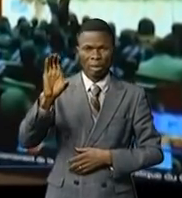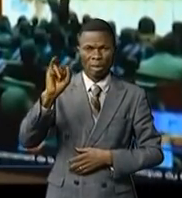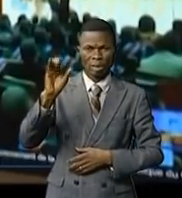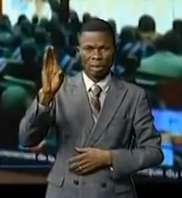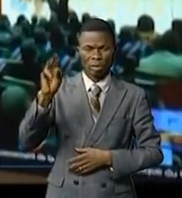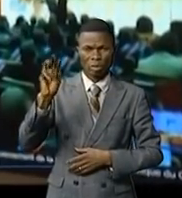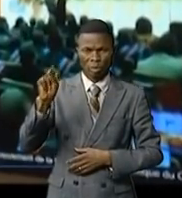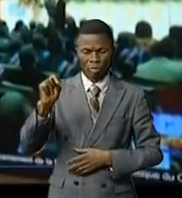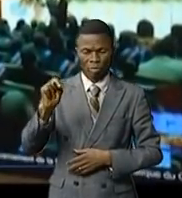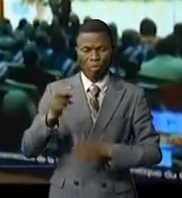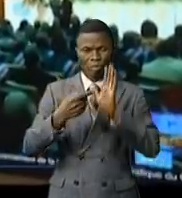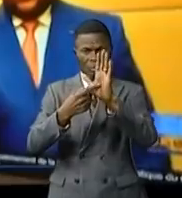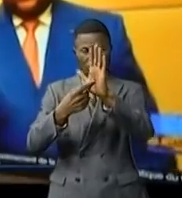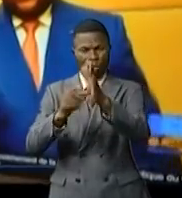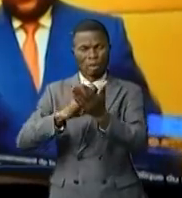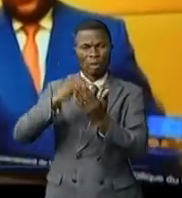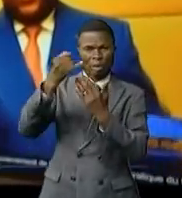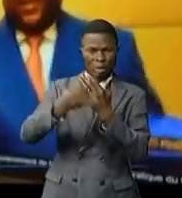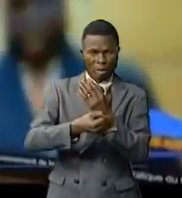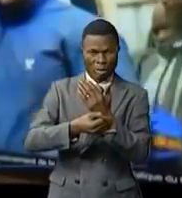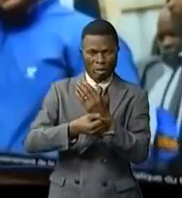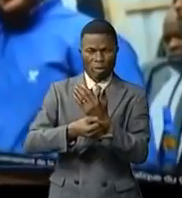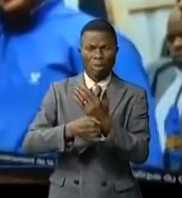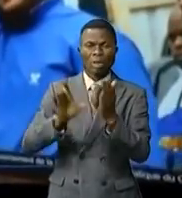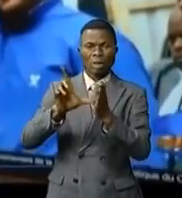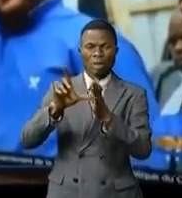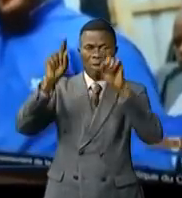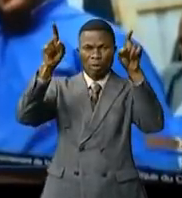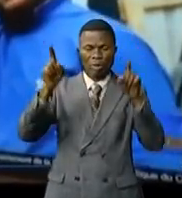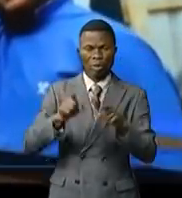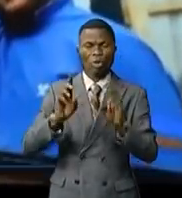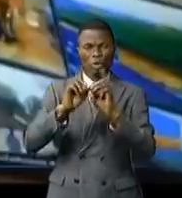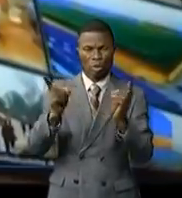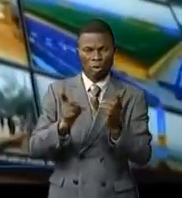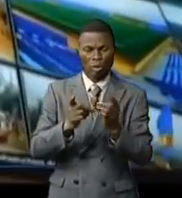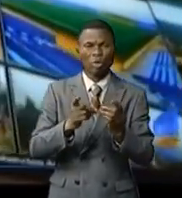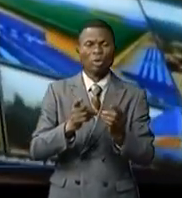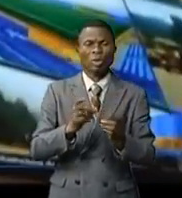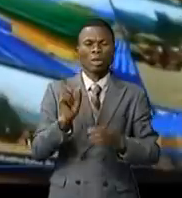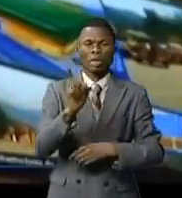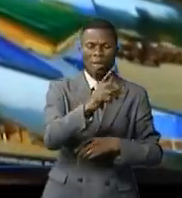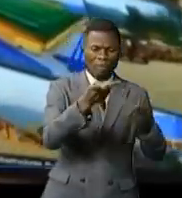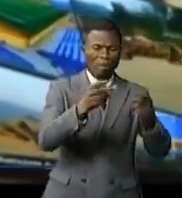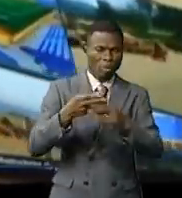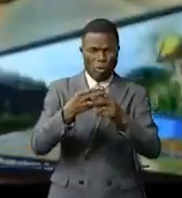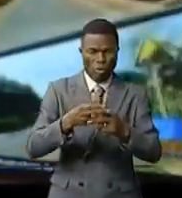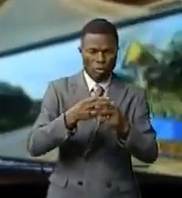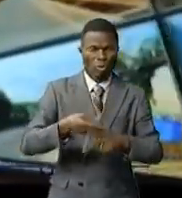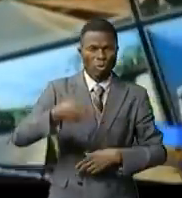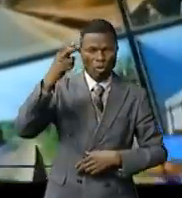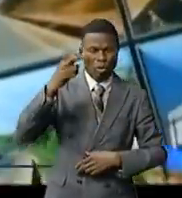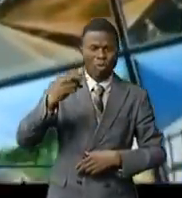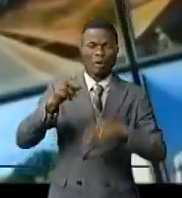brève séance de présentation du projet par une courte vidéo, la délégation a été conduite au centre de contrôle depuis où, par